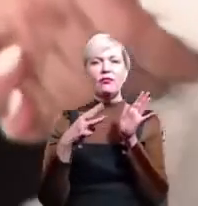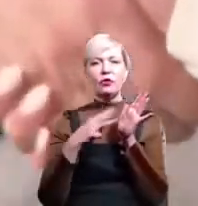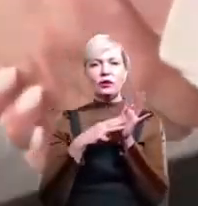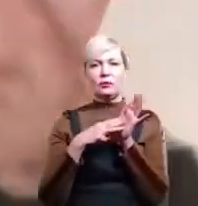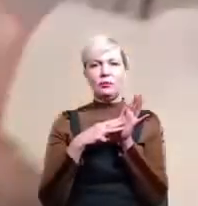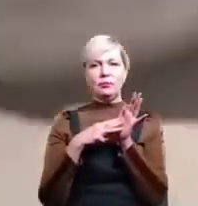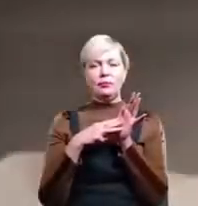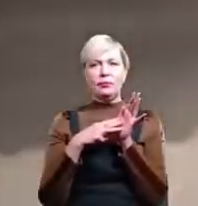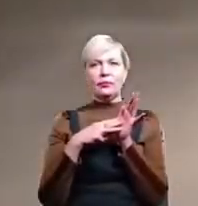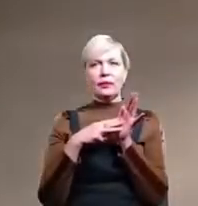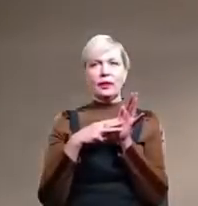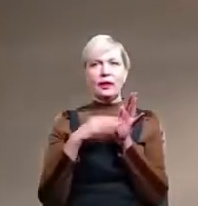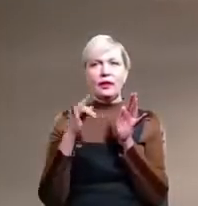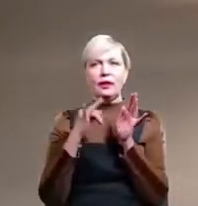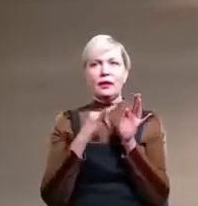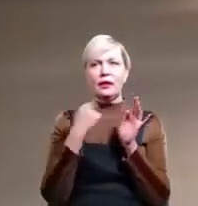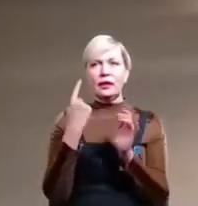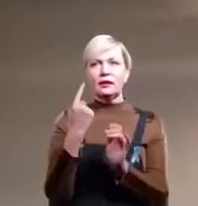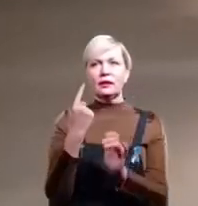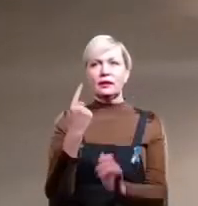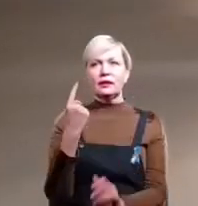5, 6, 7, 8. И девочки.